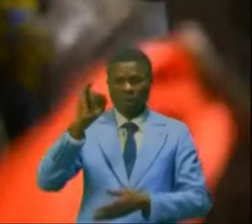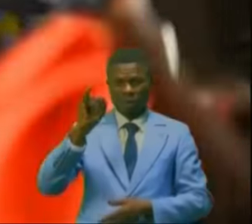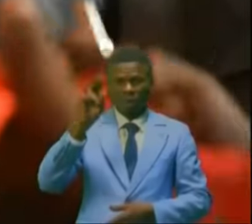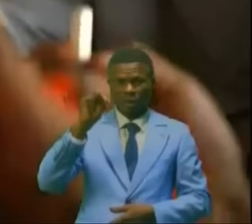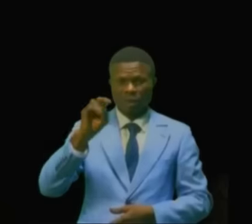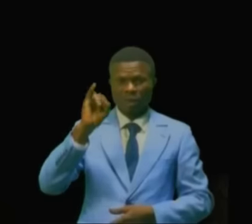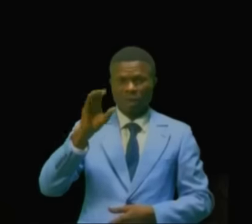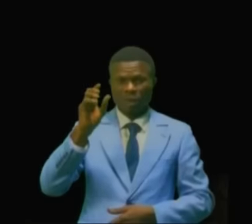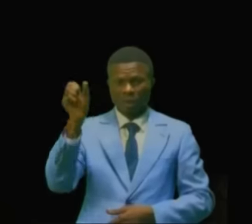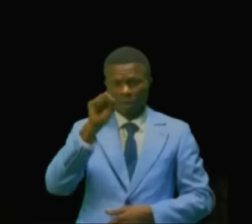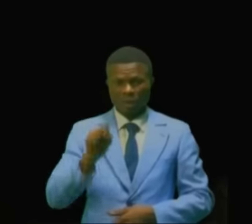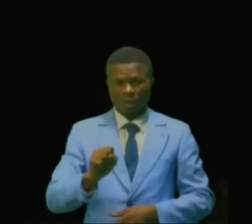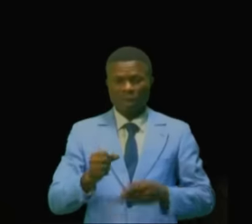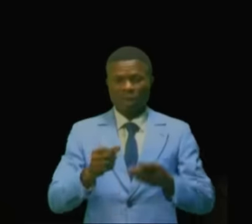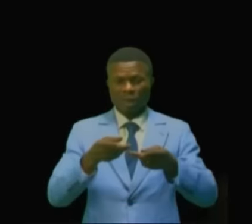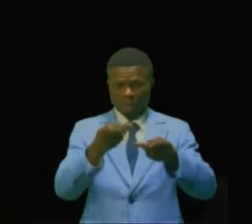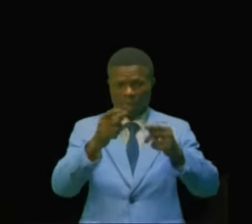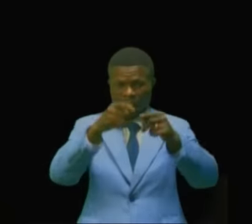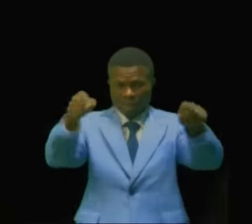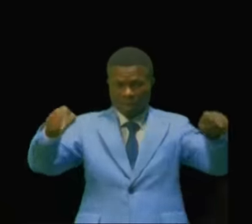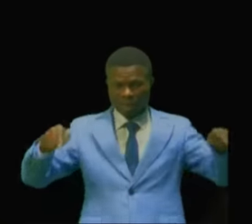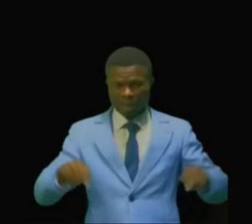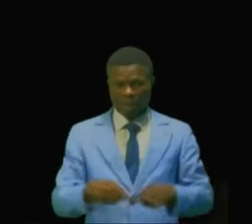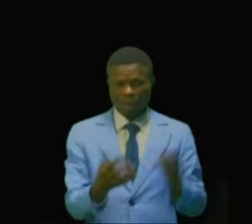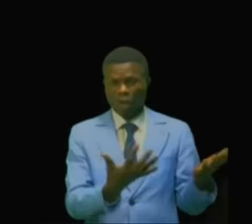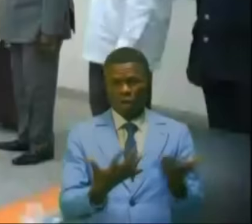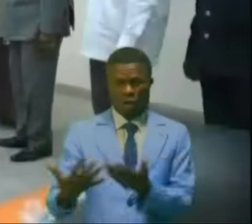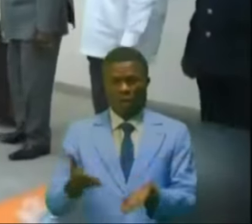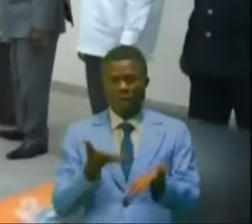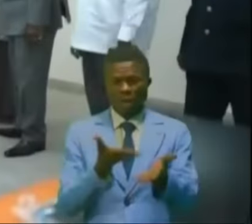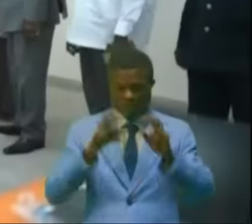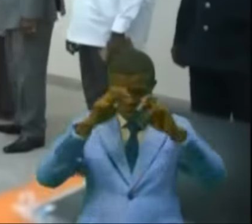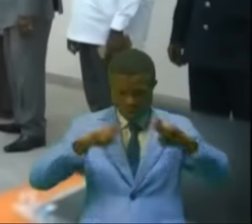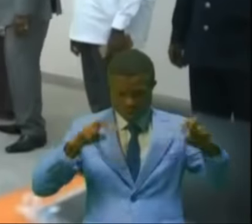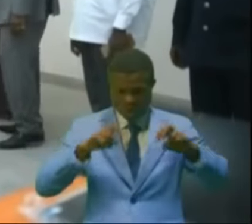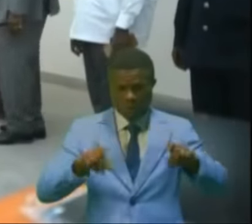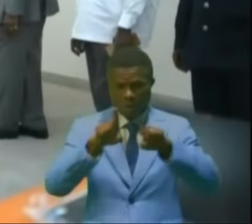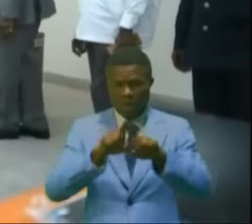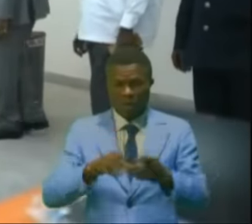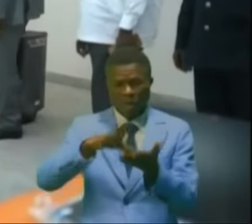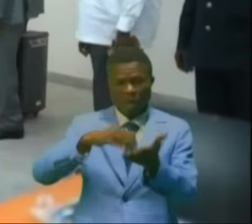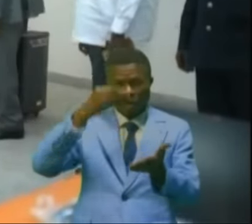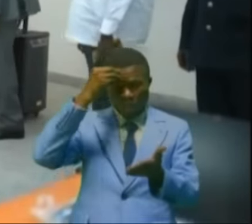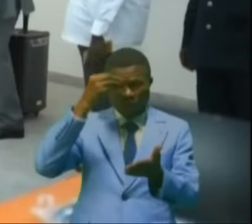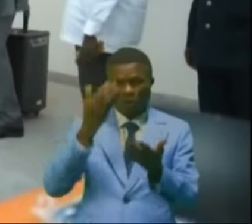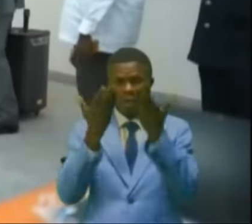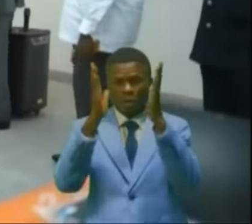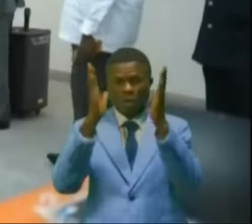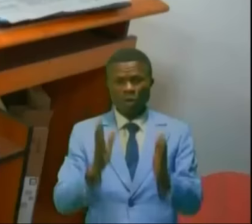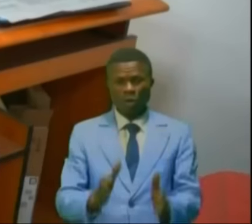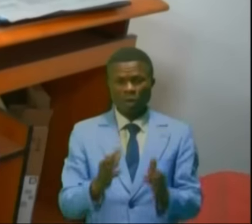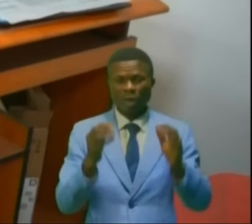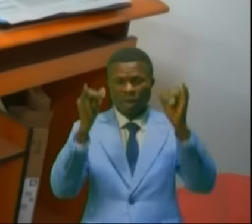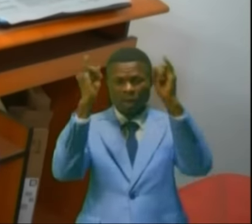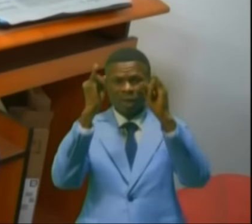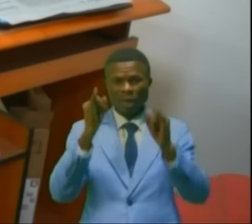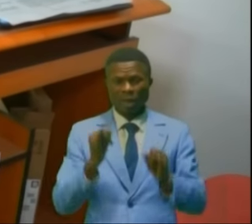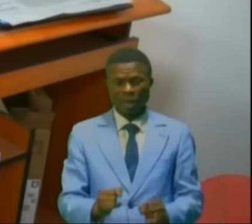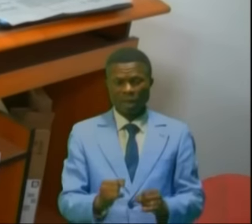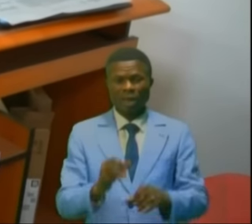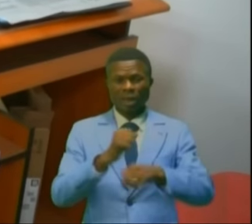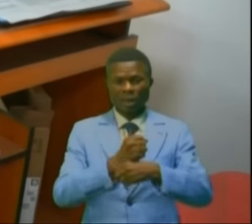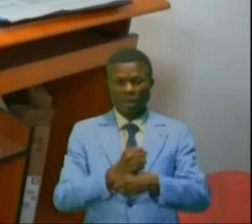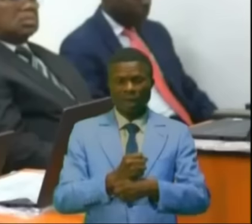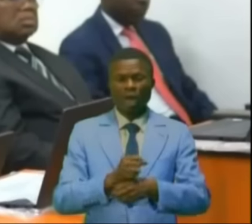une salle équipée d'ordinateurs connectés pour faciliter les recherches et l'apprentissage des étudiants numériques a été installée